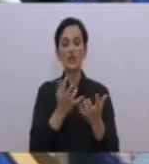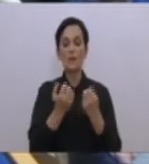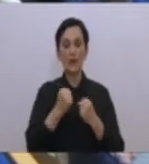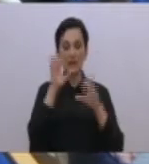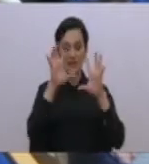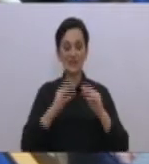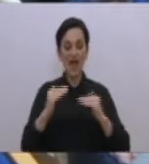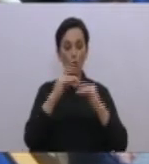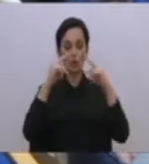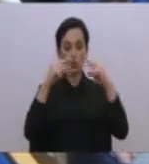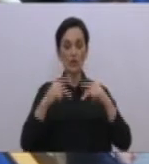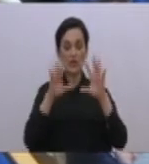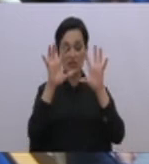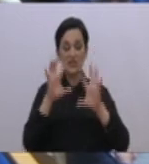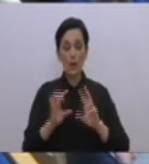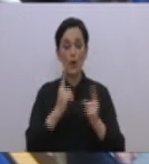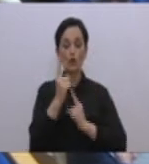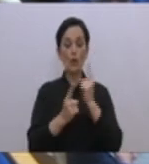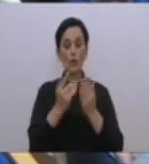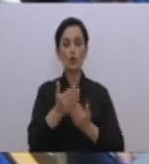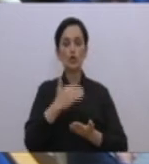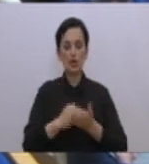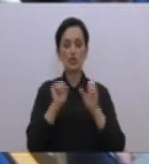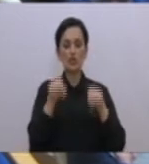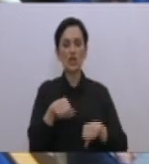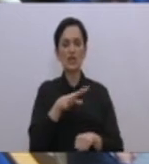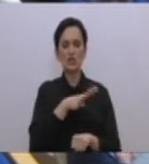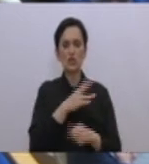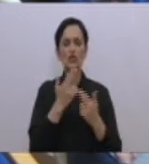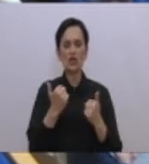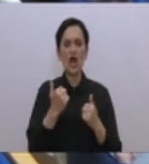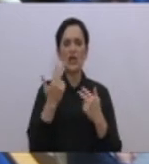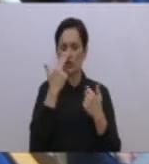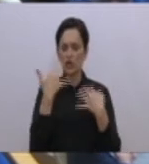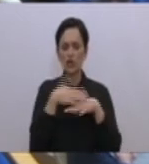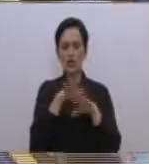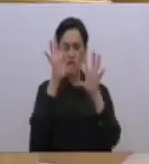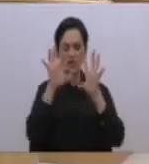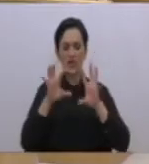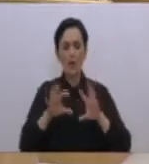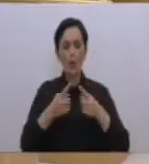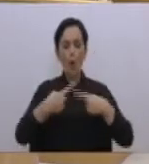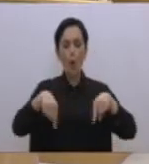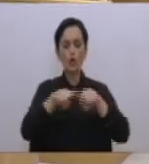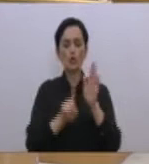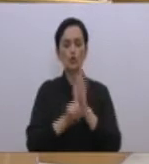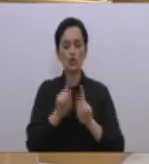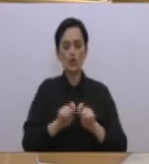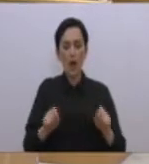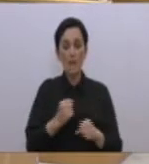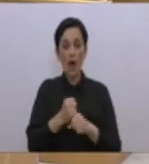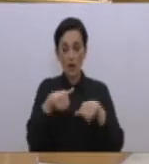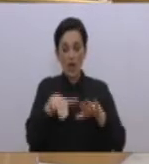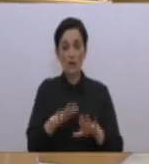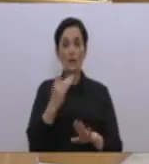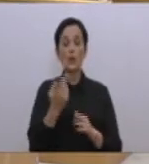საკონსტიტუციო ცვლილებებისა და საკანონმდებლო რეფორმების შედეგად შესაძლებელი გახდა უფრო ინკლუზიური საკანონმდებლო ორგანოს ჩამოყალიბება. Ამის